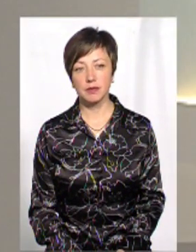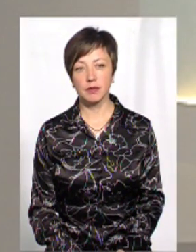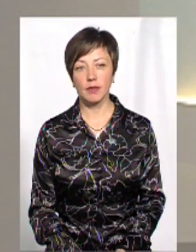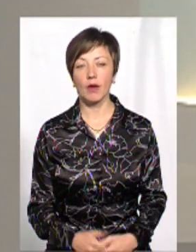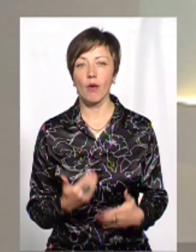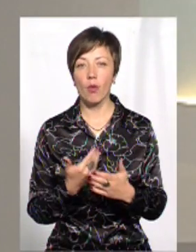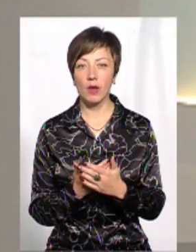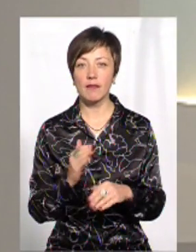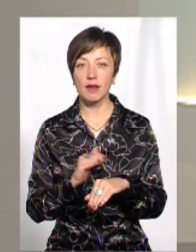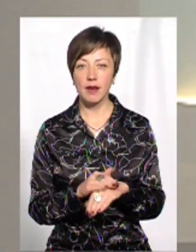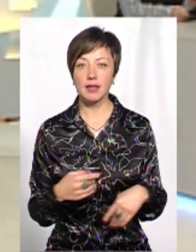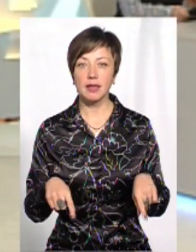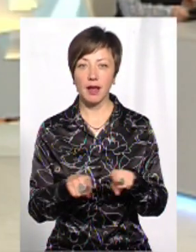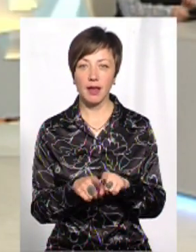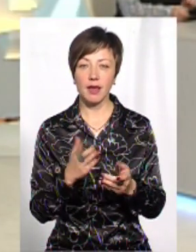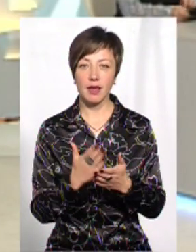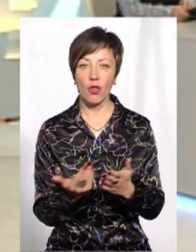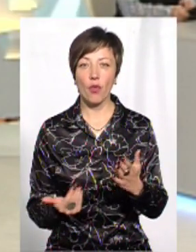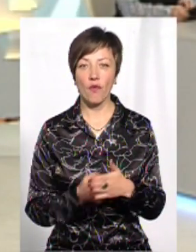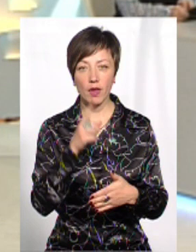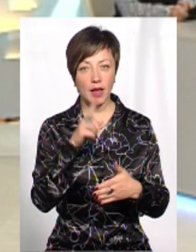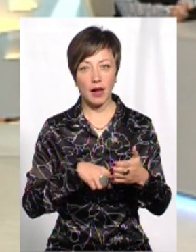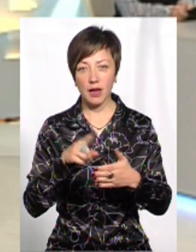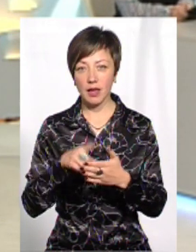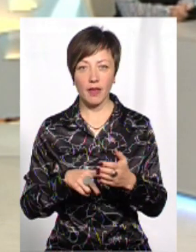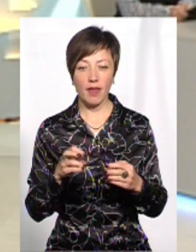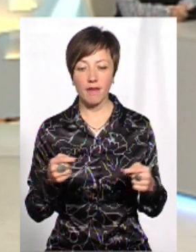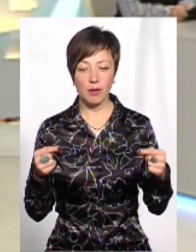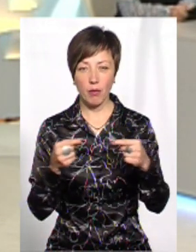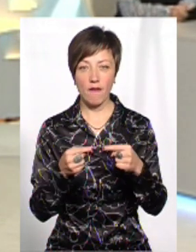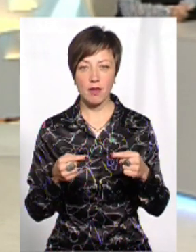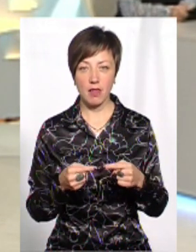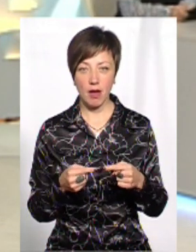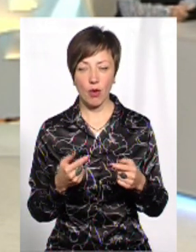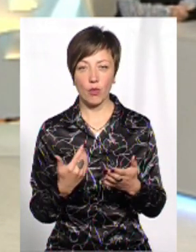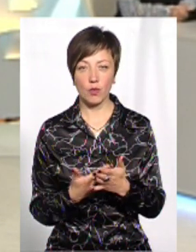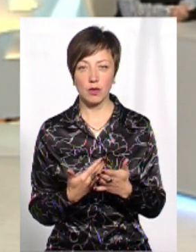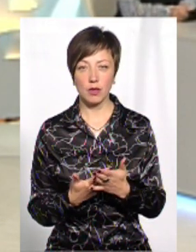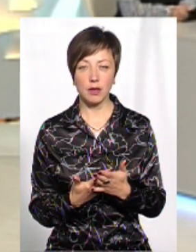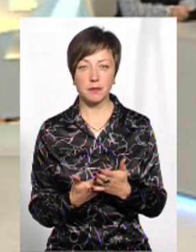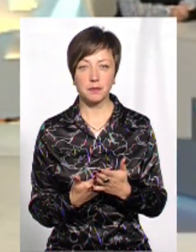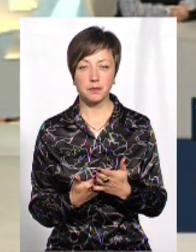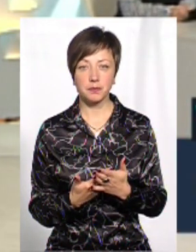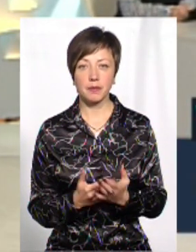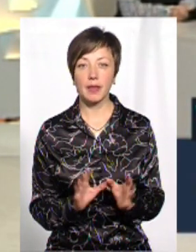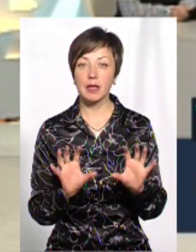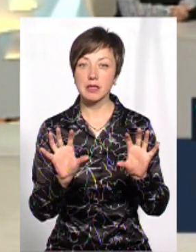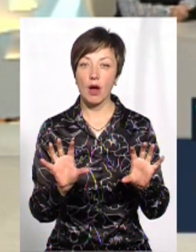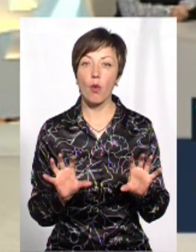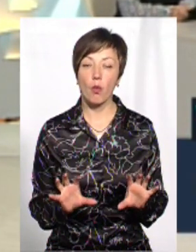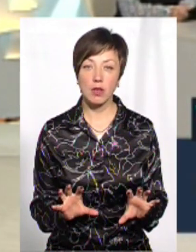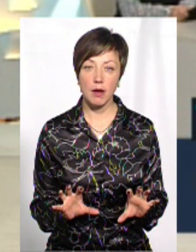От виявляється, є і такі нові релігії, які не зовсім відповідають